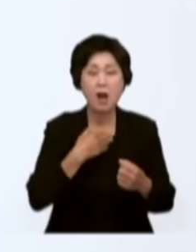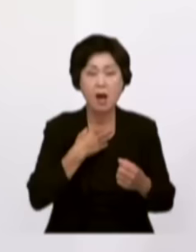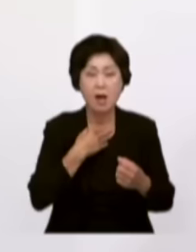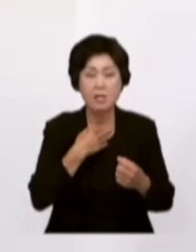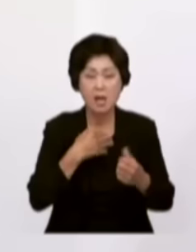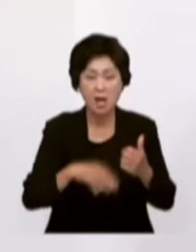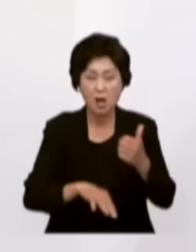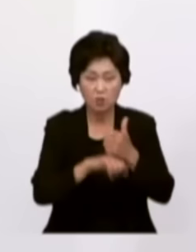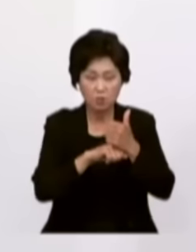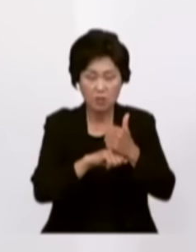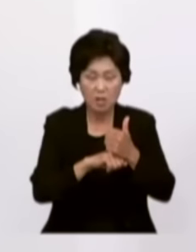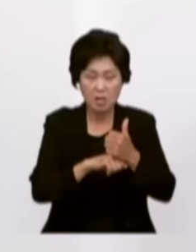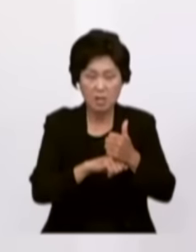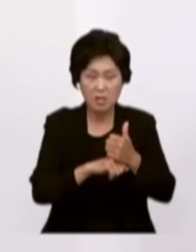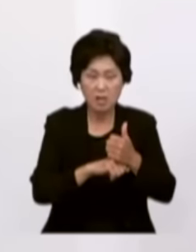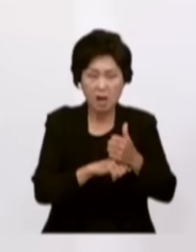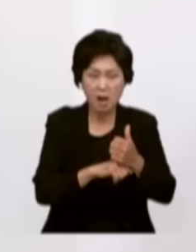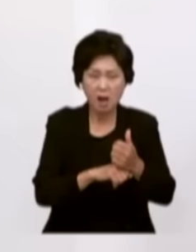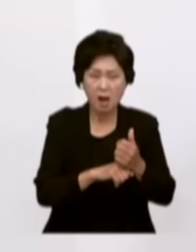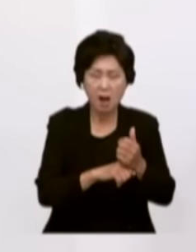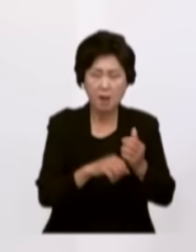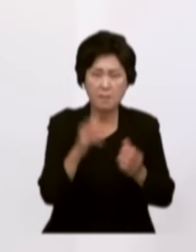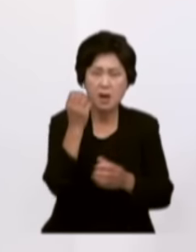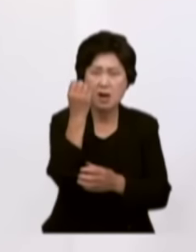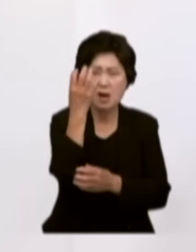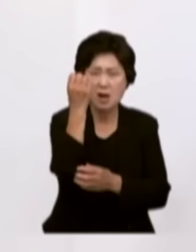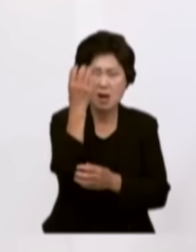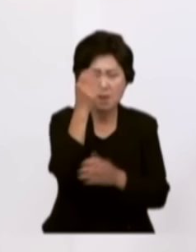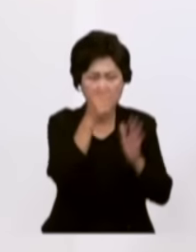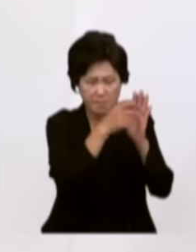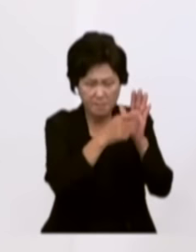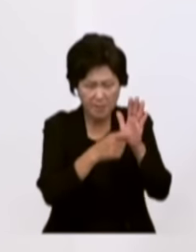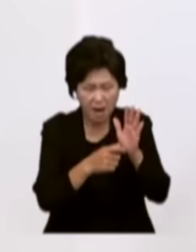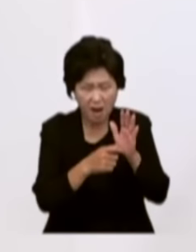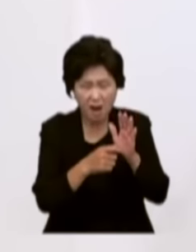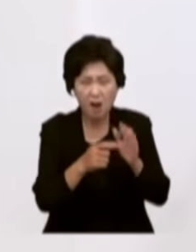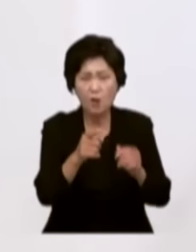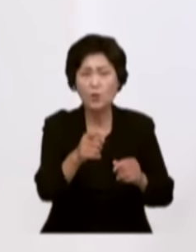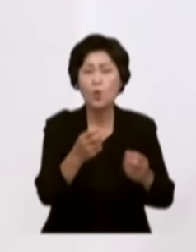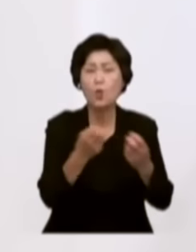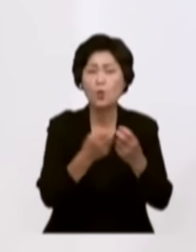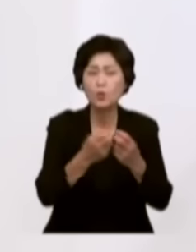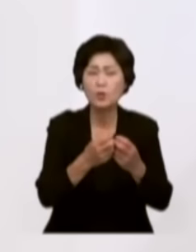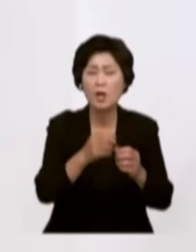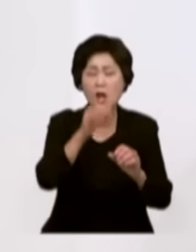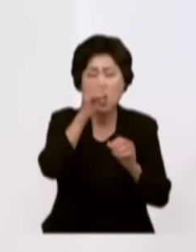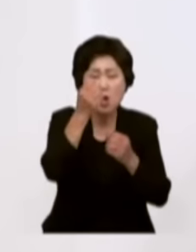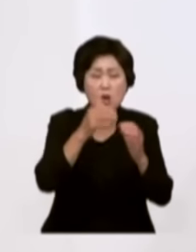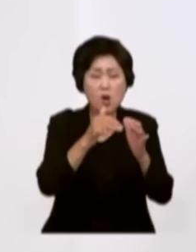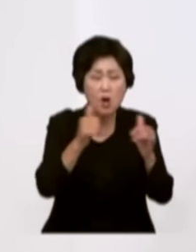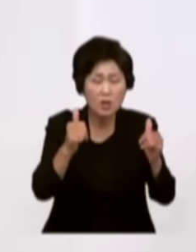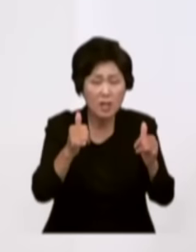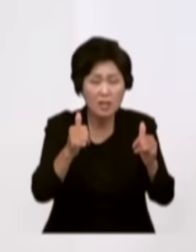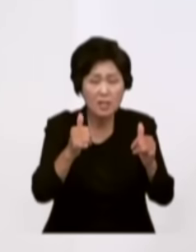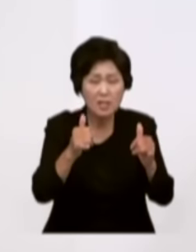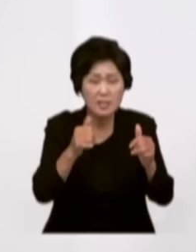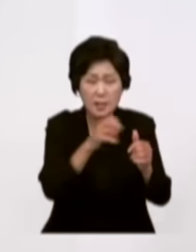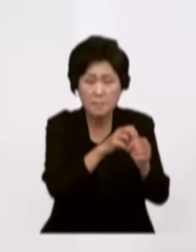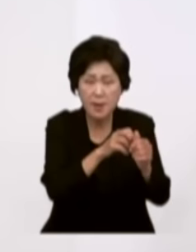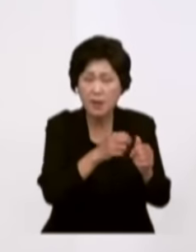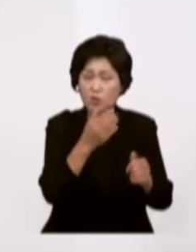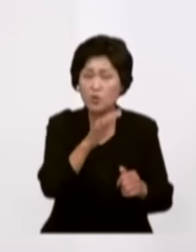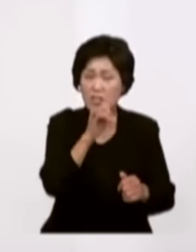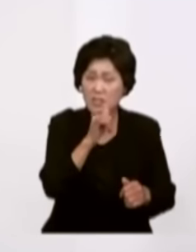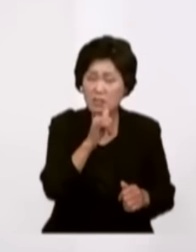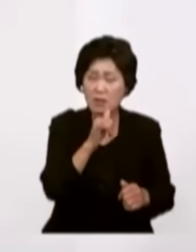나니까 네가 연예인 어떻게 칼을 꼽을 수 있냐? 네가 연예인 때문에 먹고 산다면 어떻게 연예인들을 이렇게 등을